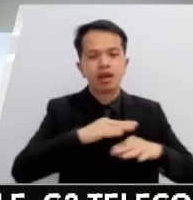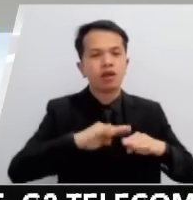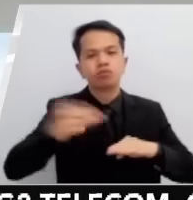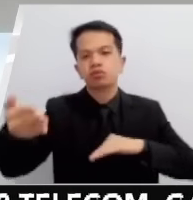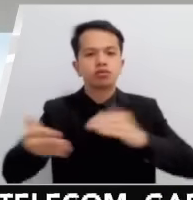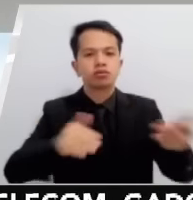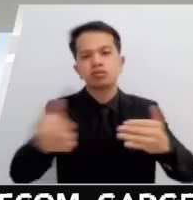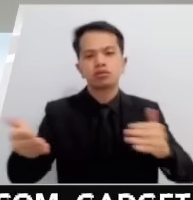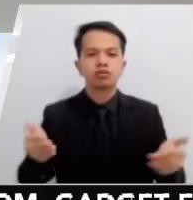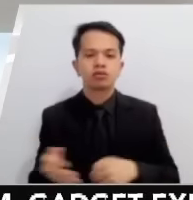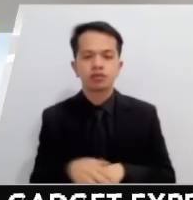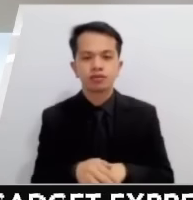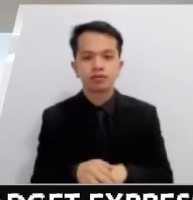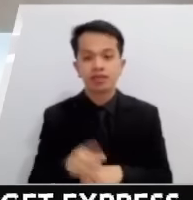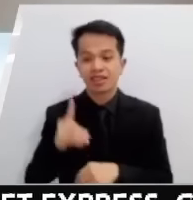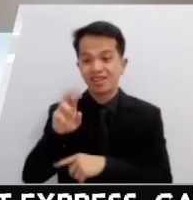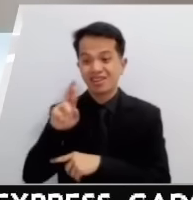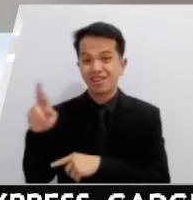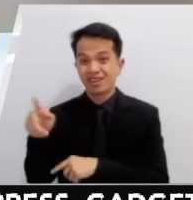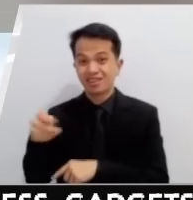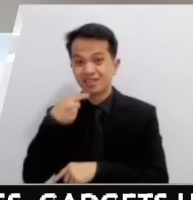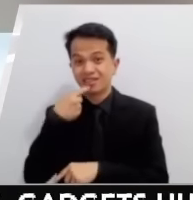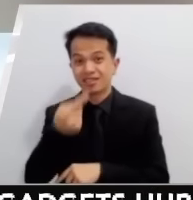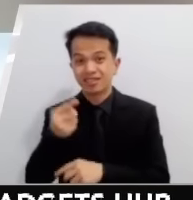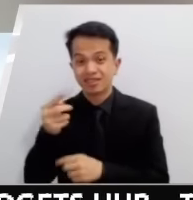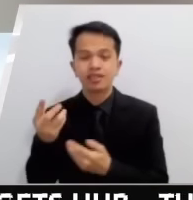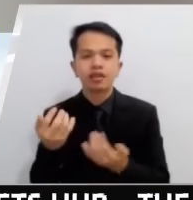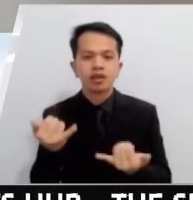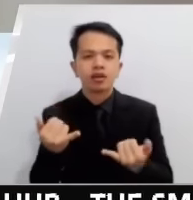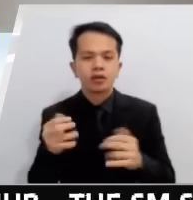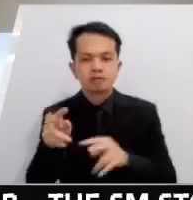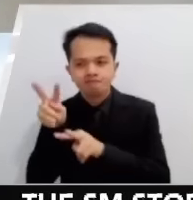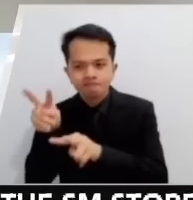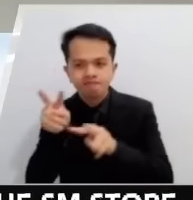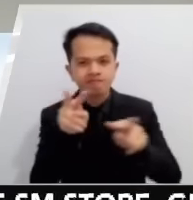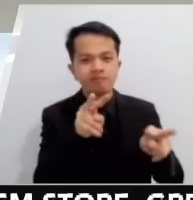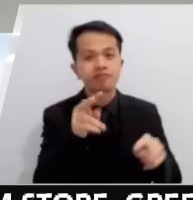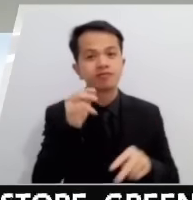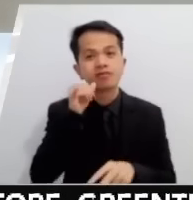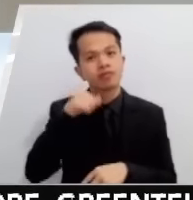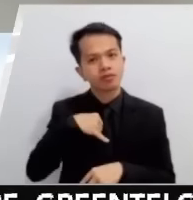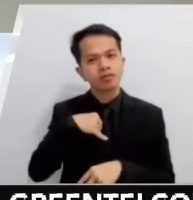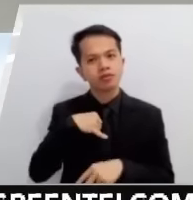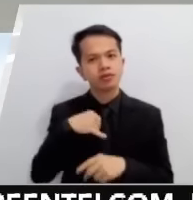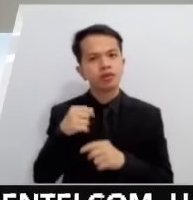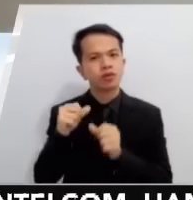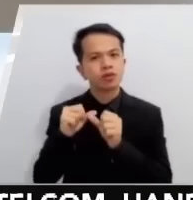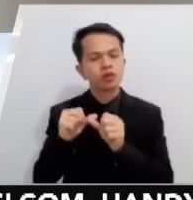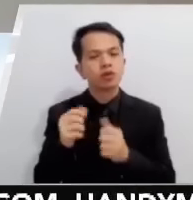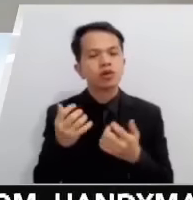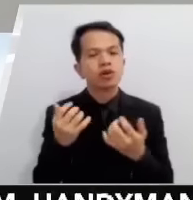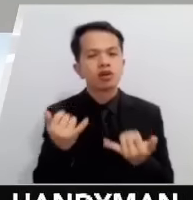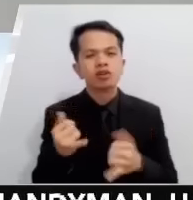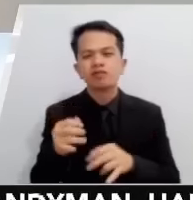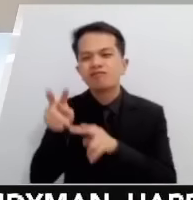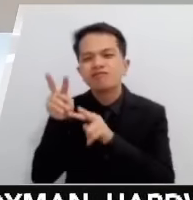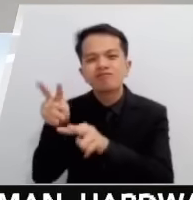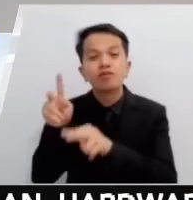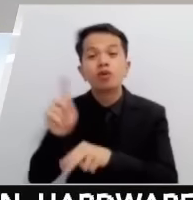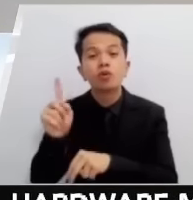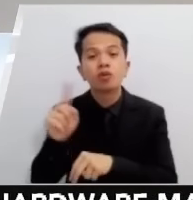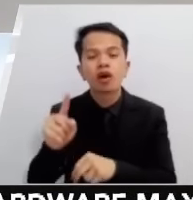reduction and Management Office nakaalerto na sila Mula pa Kahapon ang binabantayan dito ay ang daluyong o storm sech